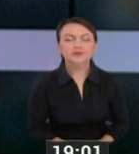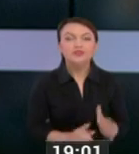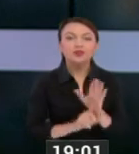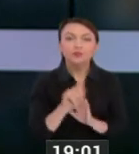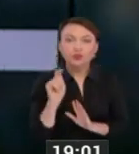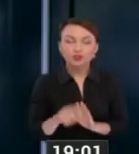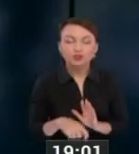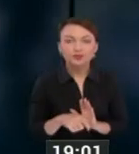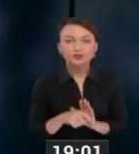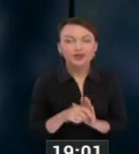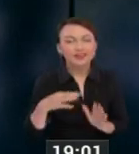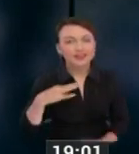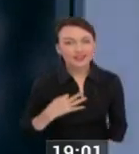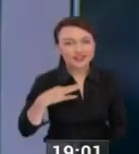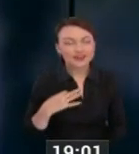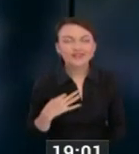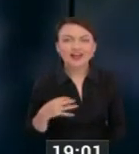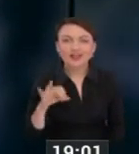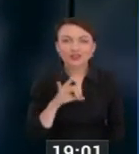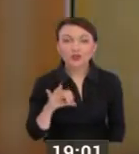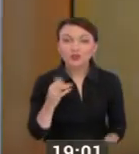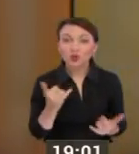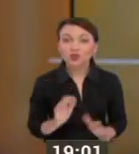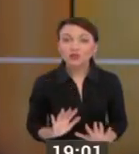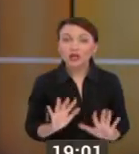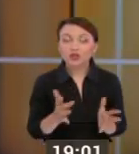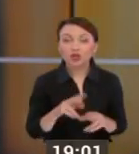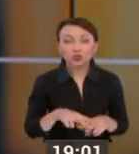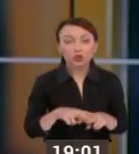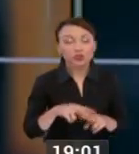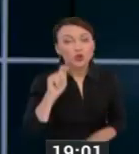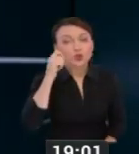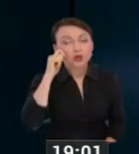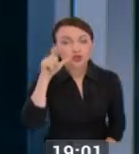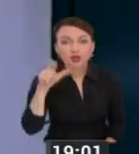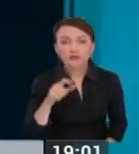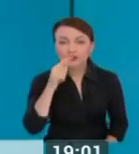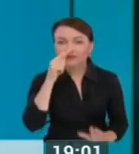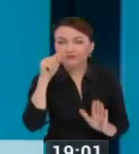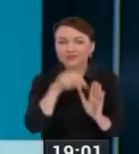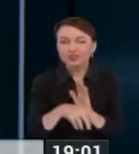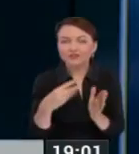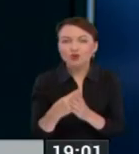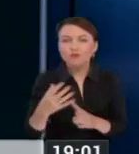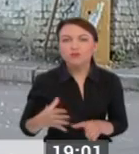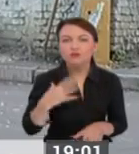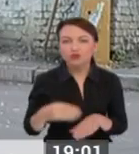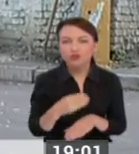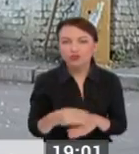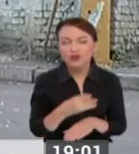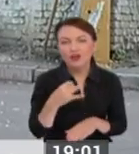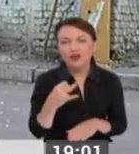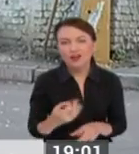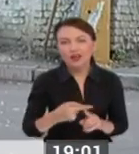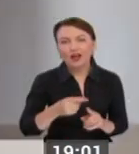починаємо. Детективна історія сьогодні сталася на столичній Лук'янівці. Чоловік проник у квартиру своєї колишньої з каністрою бензину.